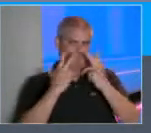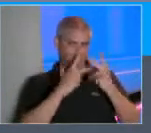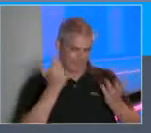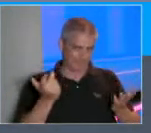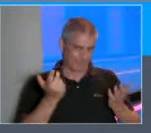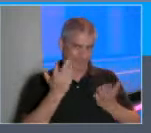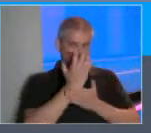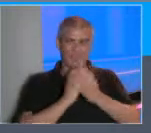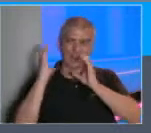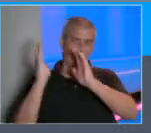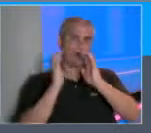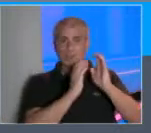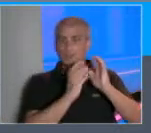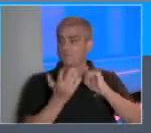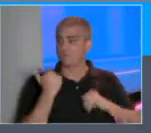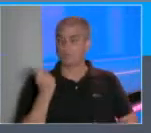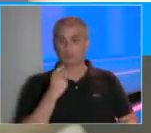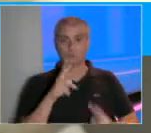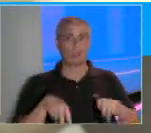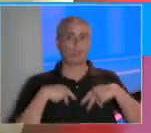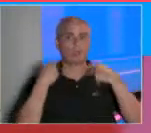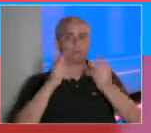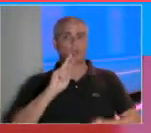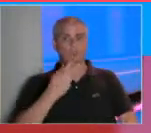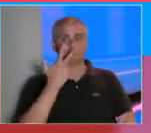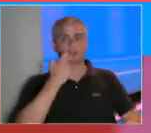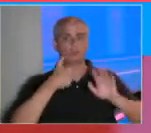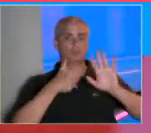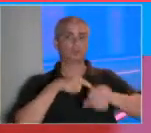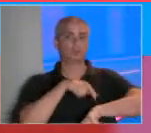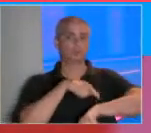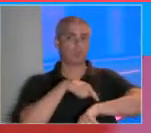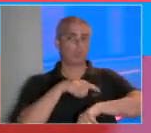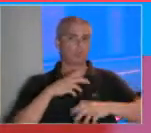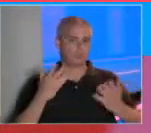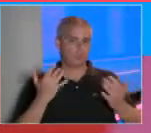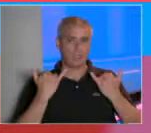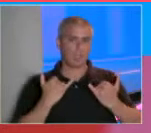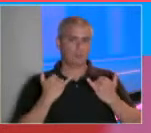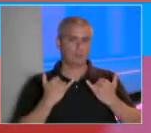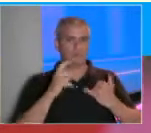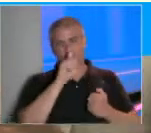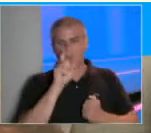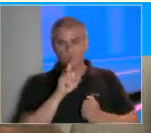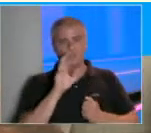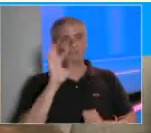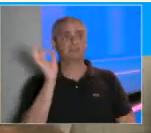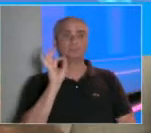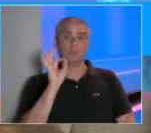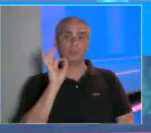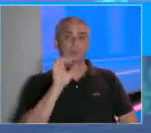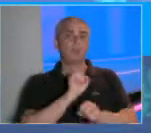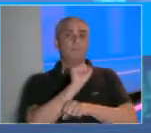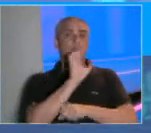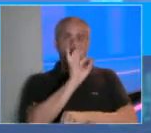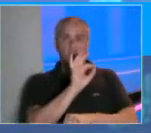יודעים, לחלק. ולפני מספר שבועות היא חזרה שוב פעם ל-36 שעות משמרת. כעת נדמה שיש אולי סיכוי